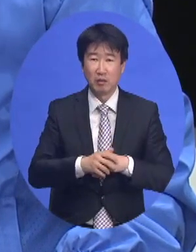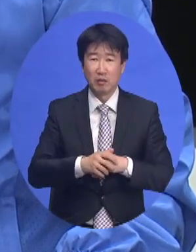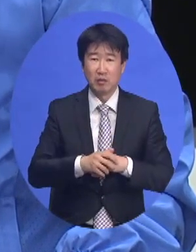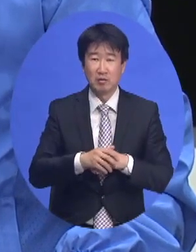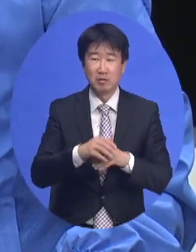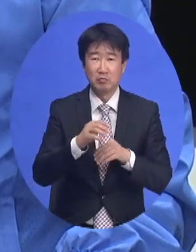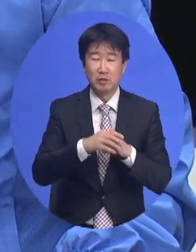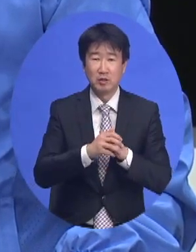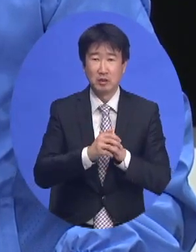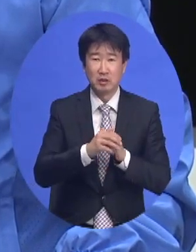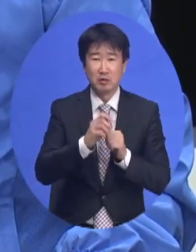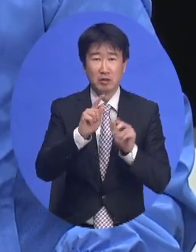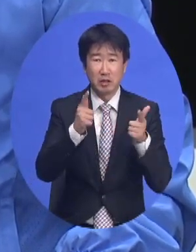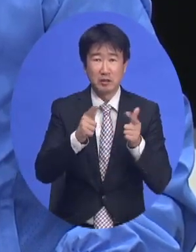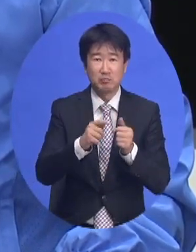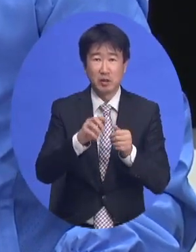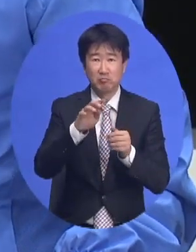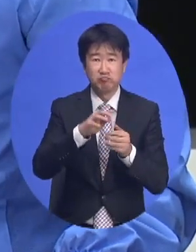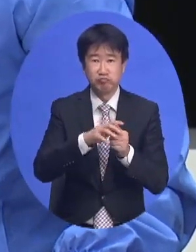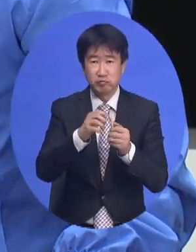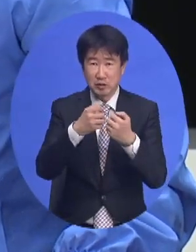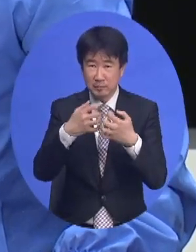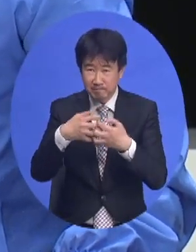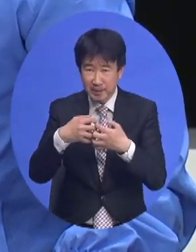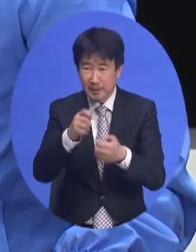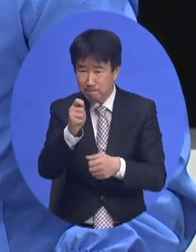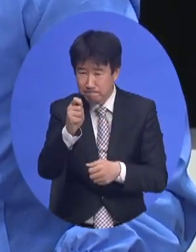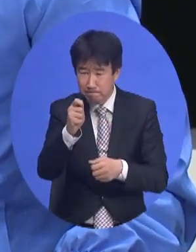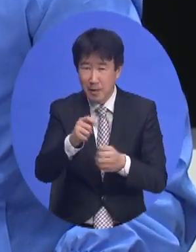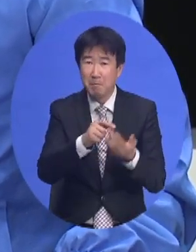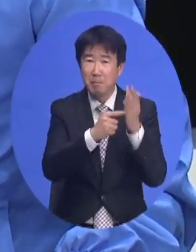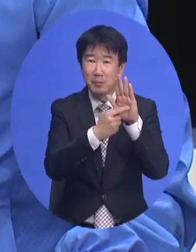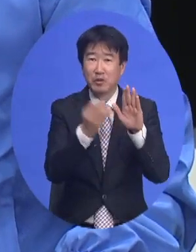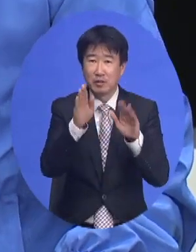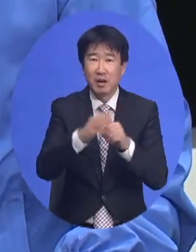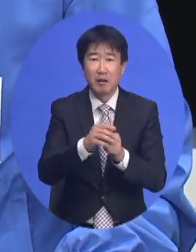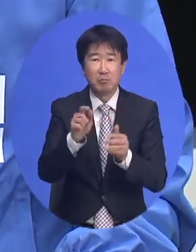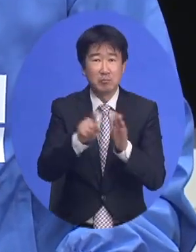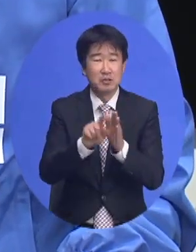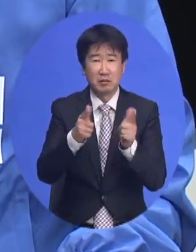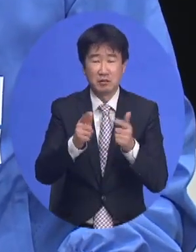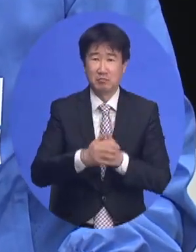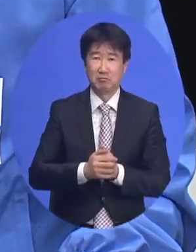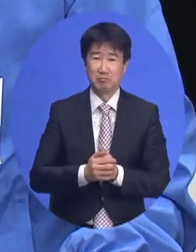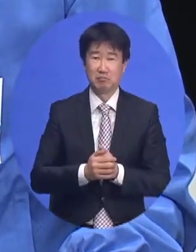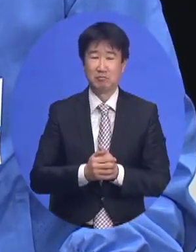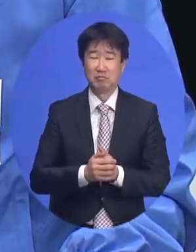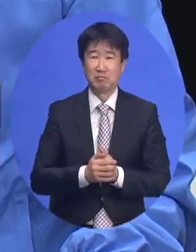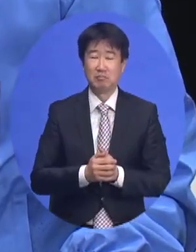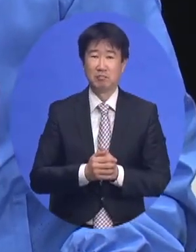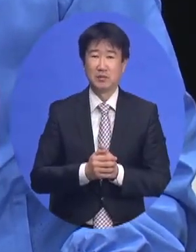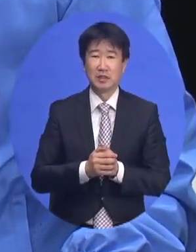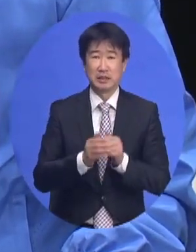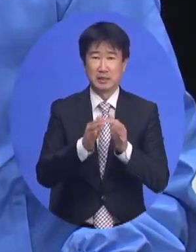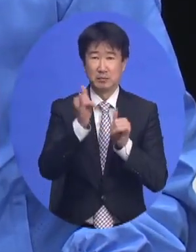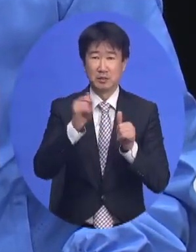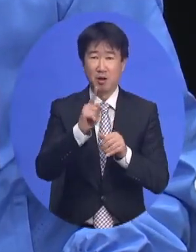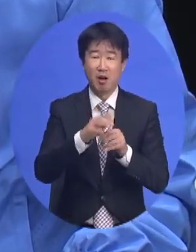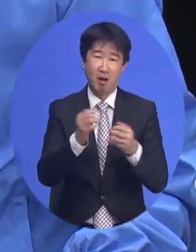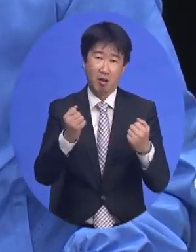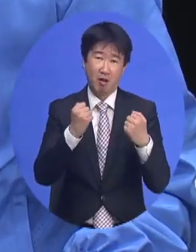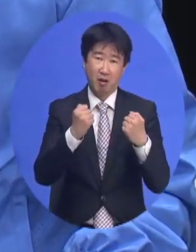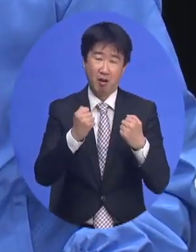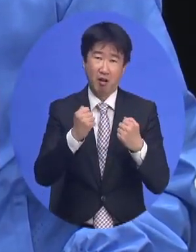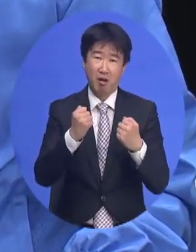TMS로 다 체크를 해서 발표를 하고 있는데 안 믿으시는 거지 않습니까? 그래서 그거를 주민들의